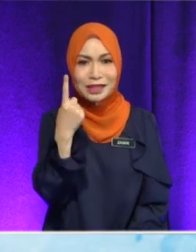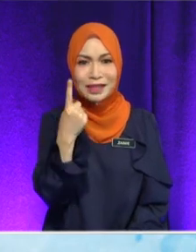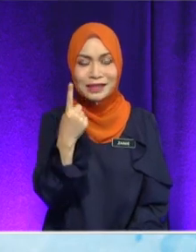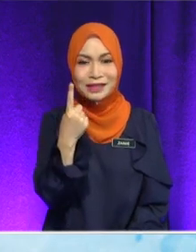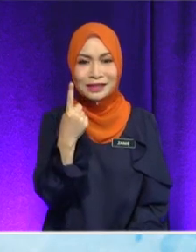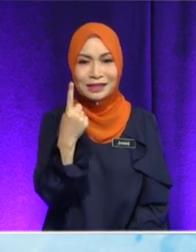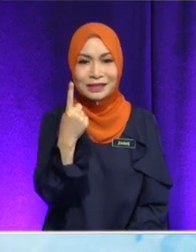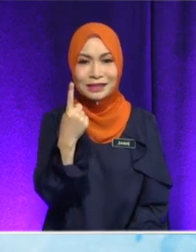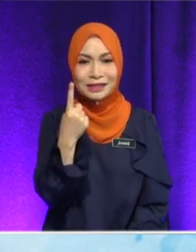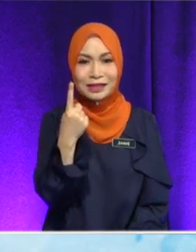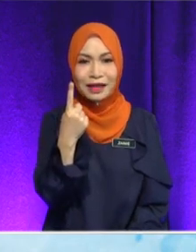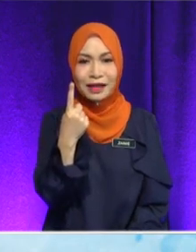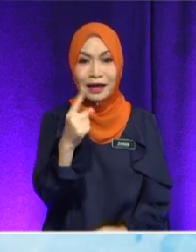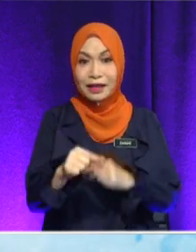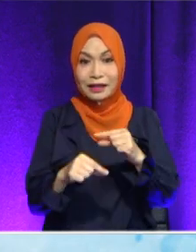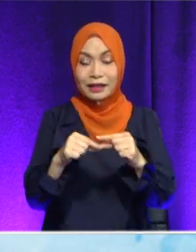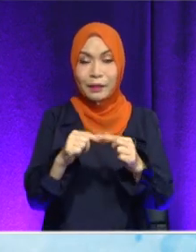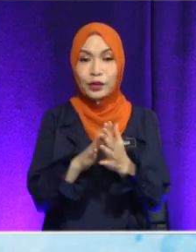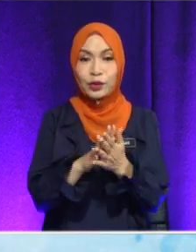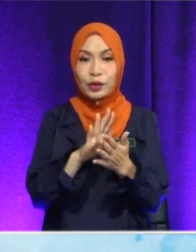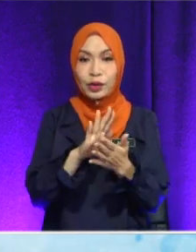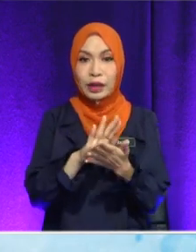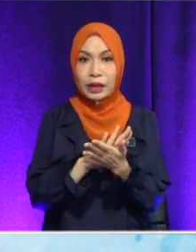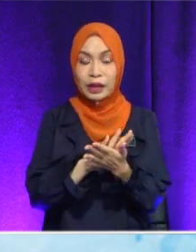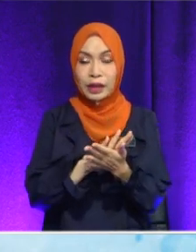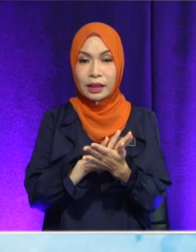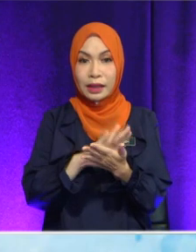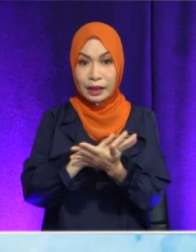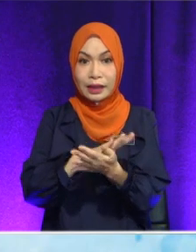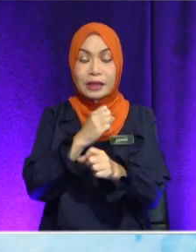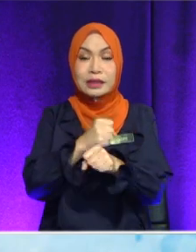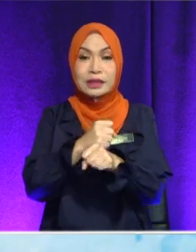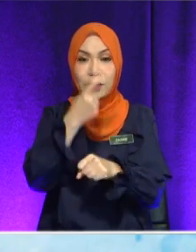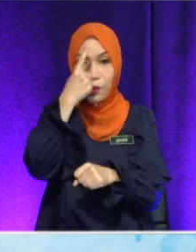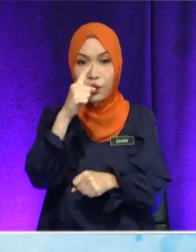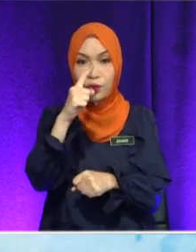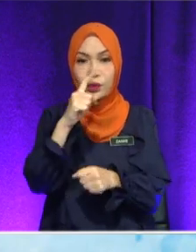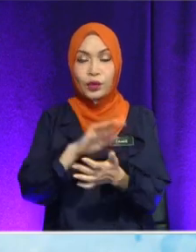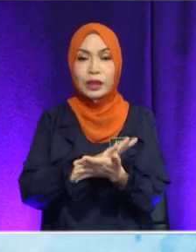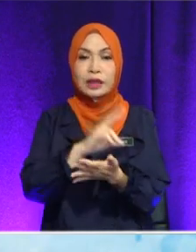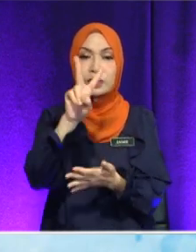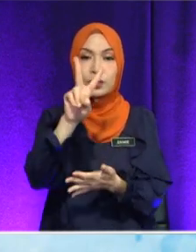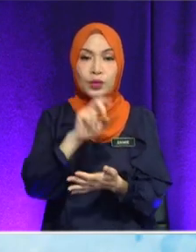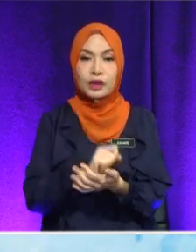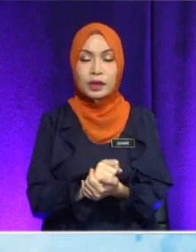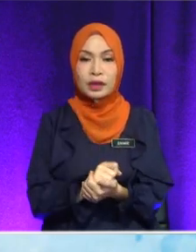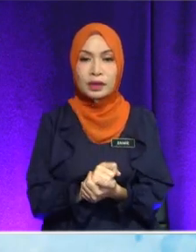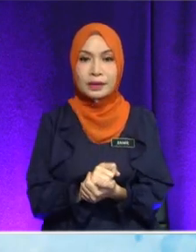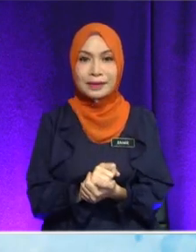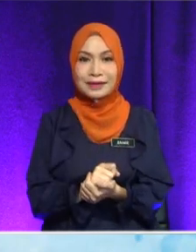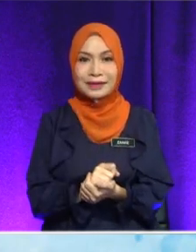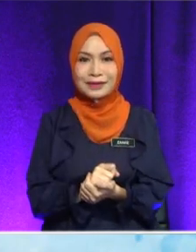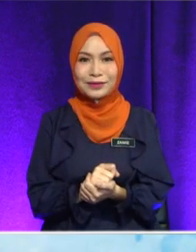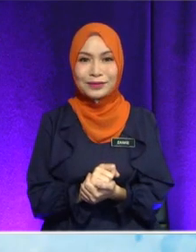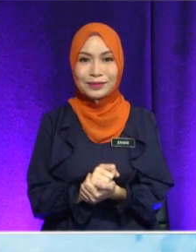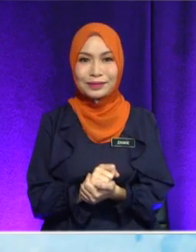gerak kecil untuk kertas juga ya adalah kertas kita menggambar kita perlu untuk kertas